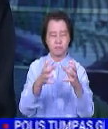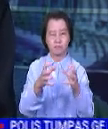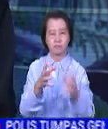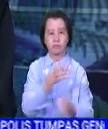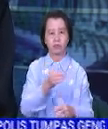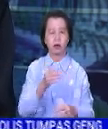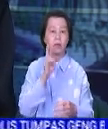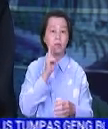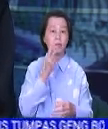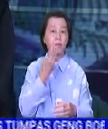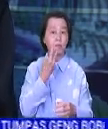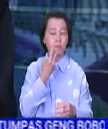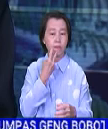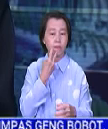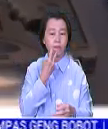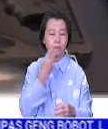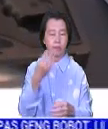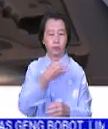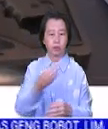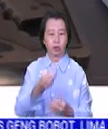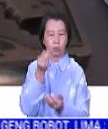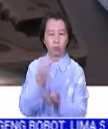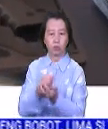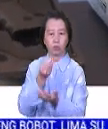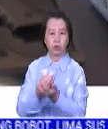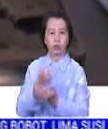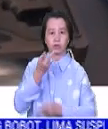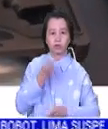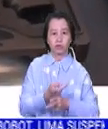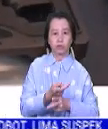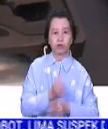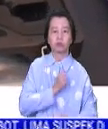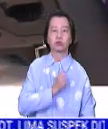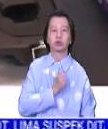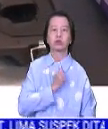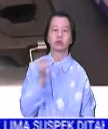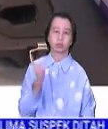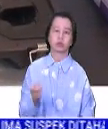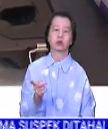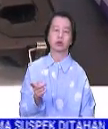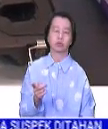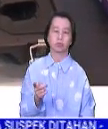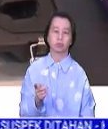dan sayuran serta wang simpanan sendiri.